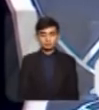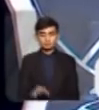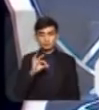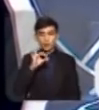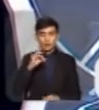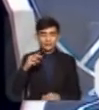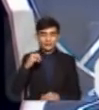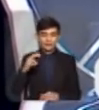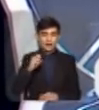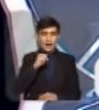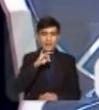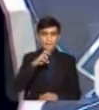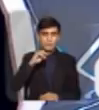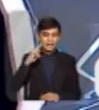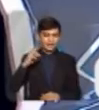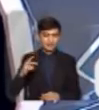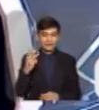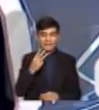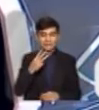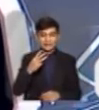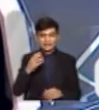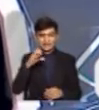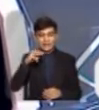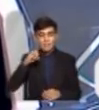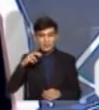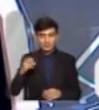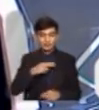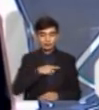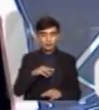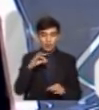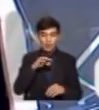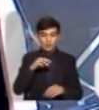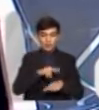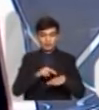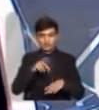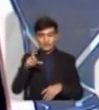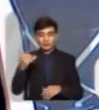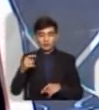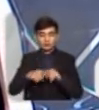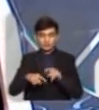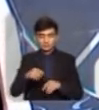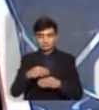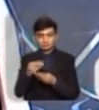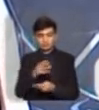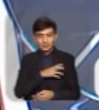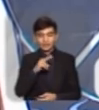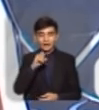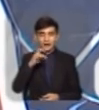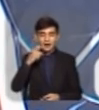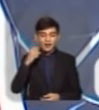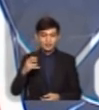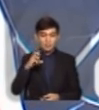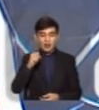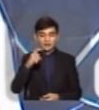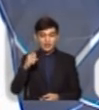Орден Айбын третьей степени получила сегодня семья погибшего при исполнении полицейского Дархана Базарбаева. Награду